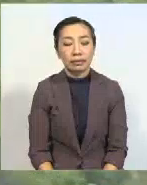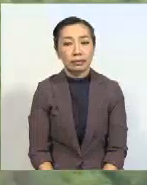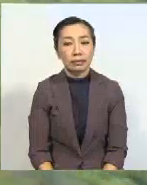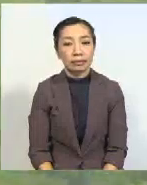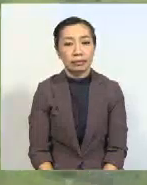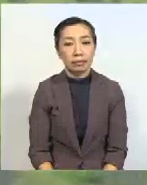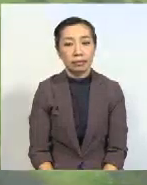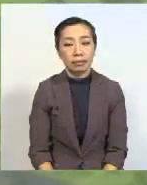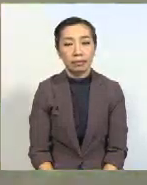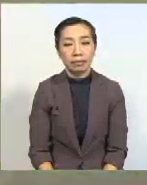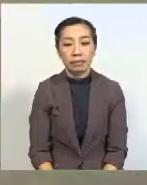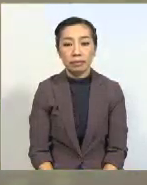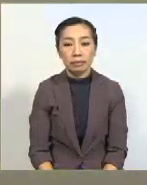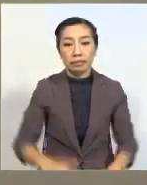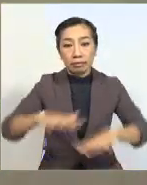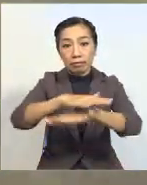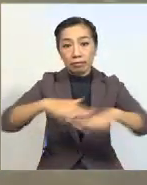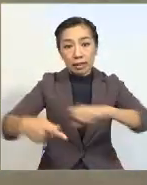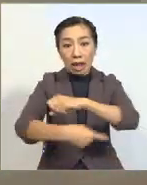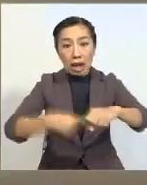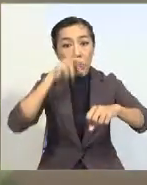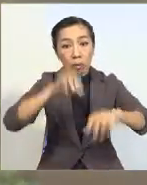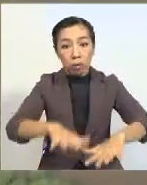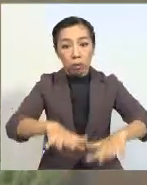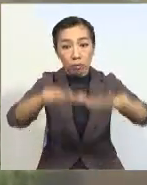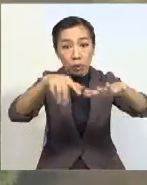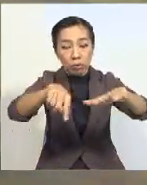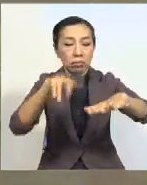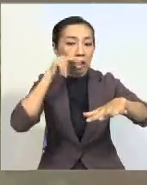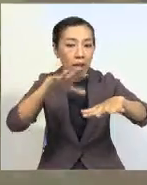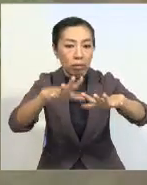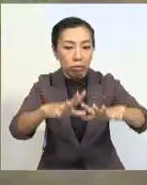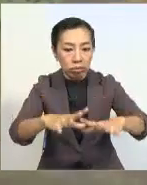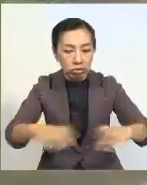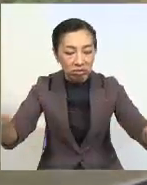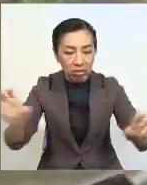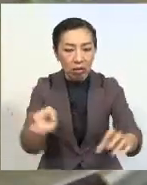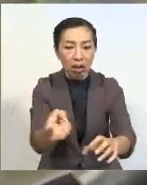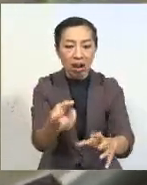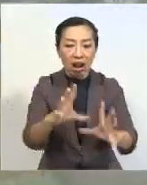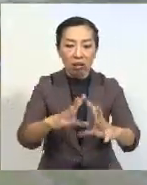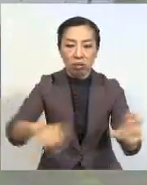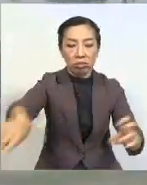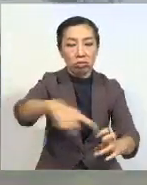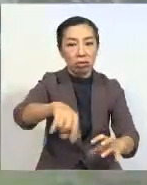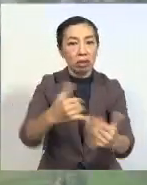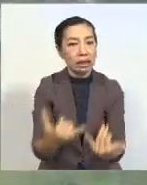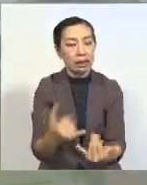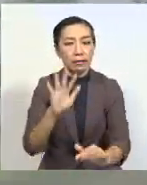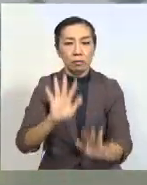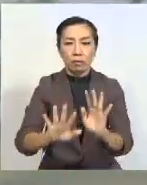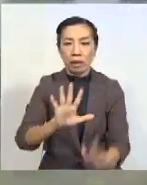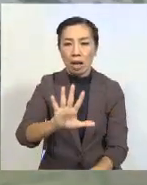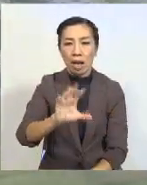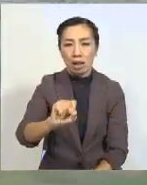ความเสียหายในเรื่องของนาข้าวที่เกิดจากน้ำท่วมนะคะก็ทำให้พื้นที่การเกษตรของจังหวัดอุบลราชธานีเสียหายไปกว่